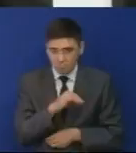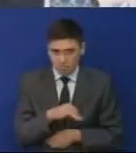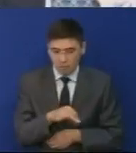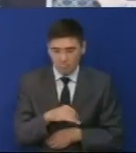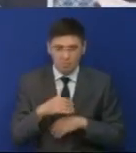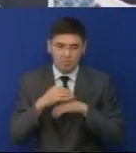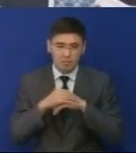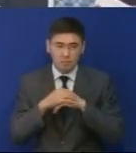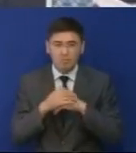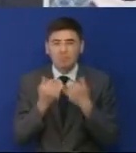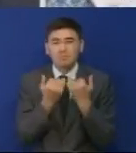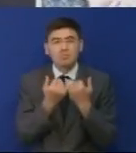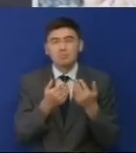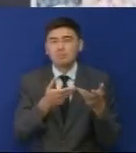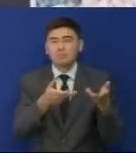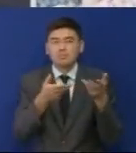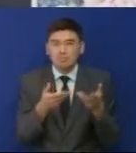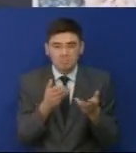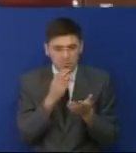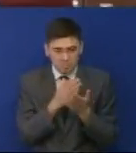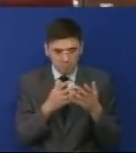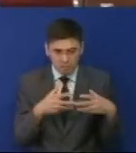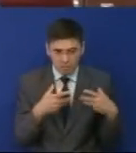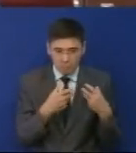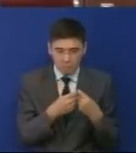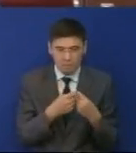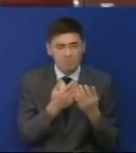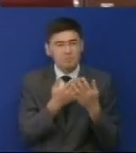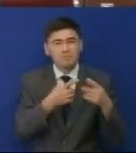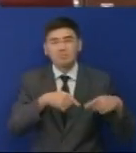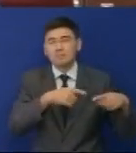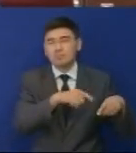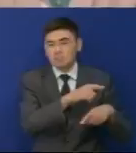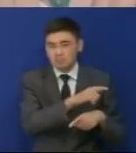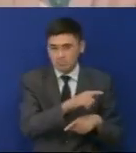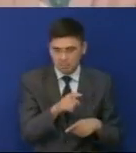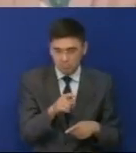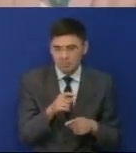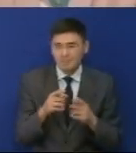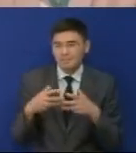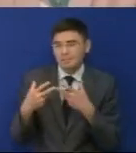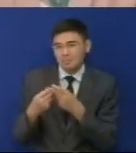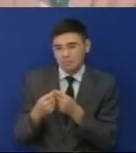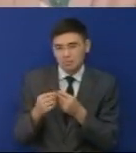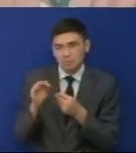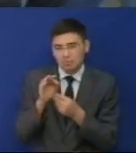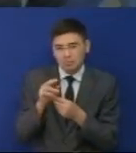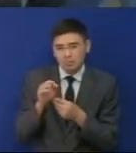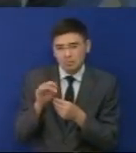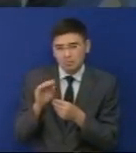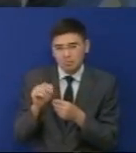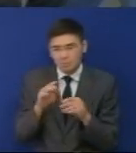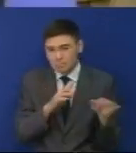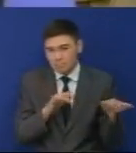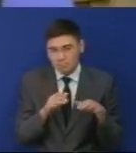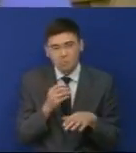вечер в качестве гостей вечера были приглашены представители общественных организаций занимающихся реализацией семейной политики а также студенты